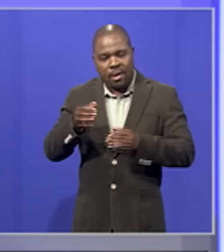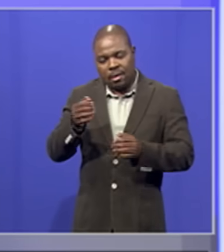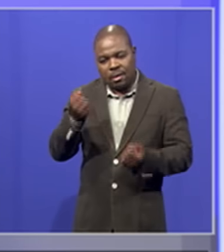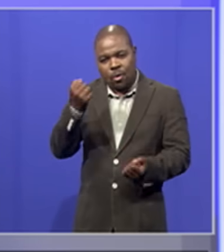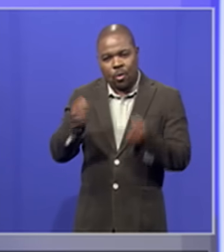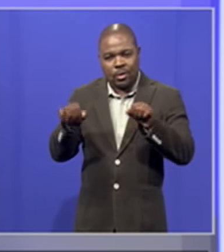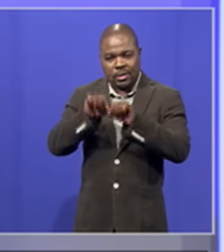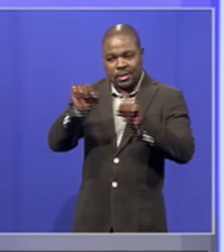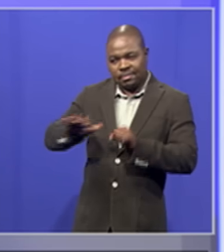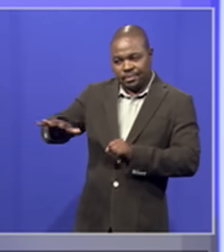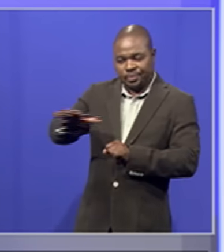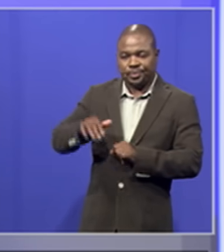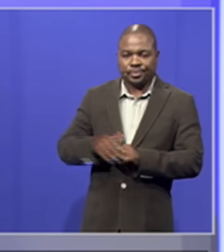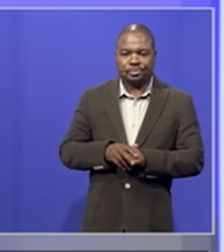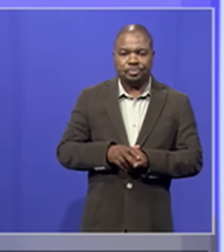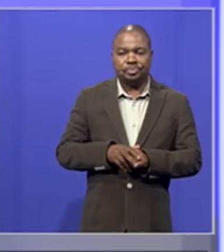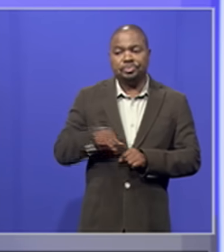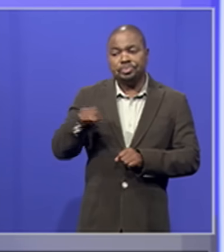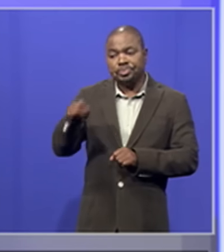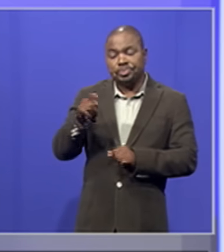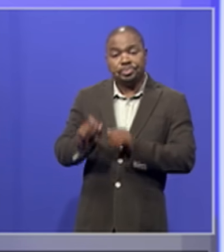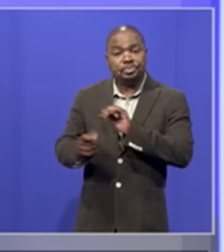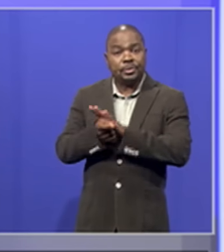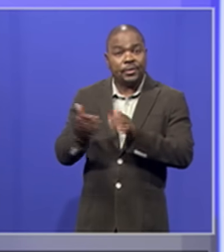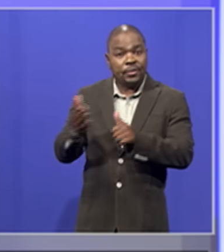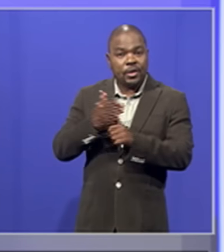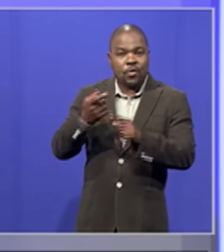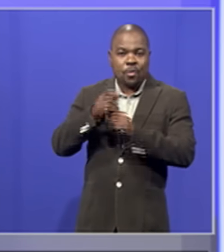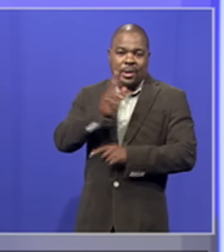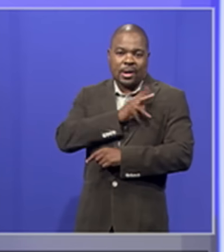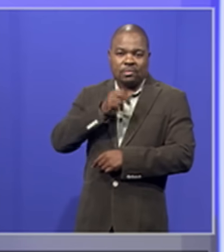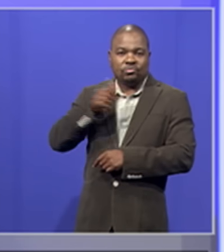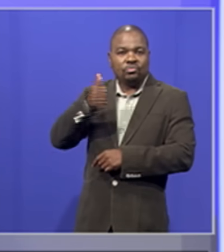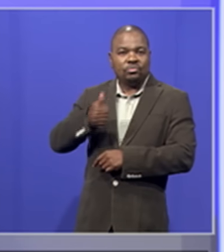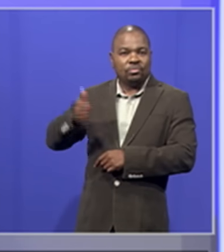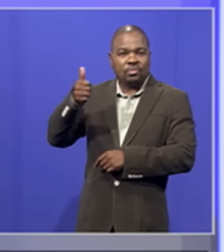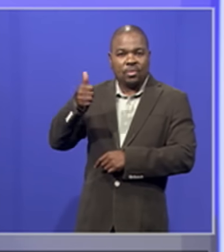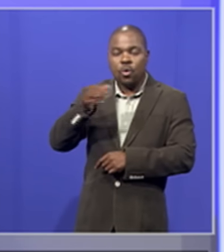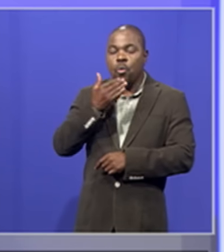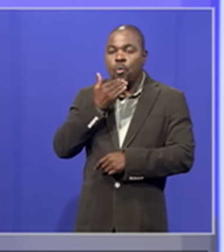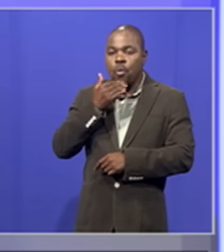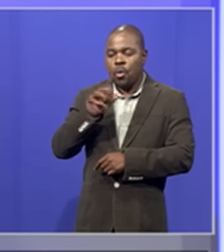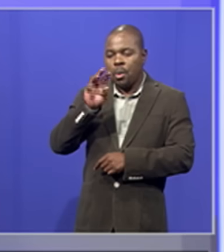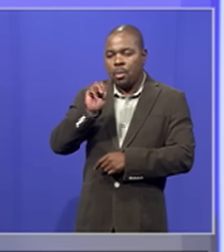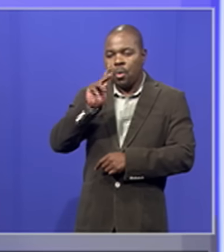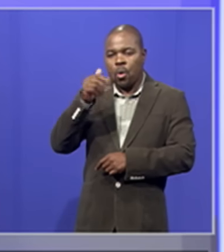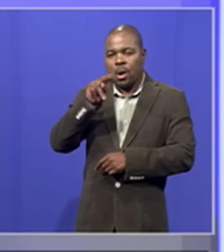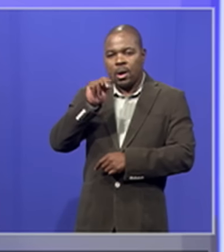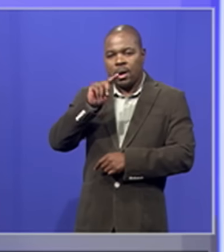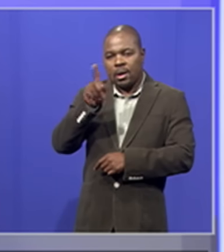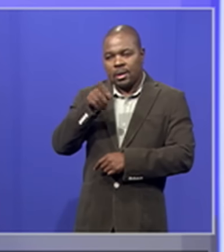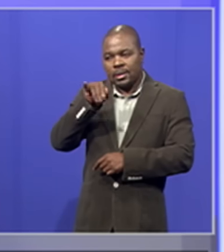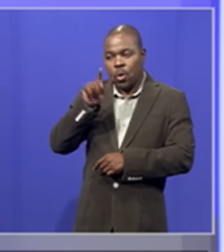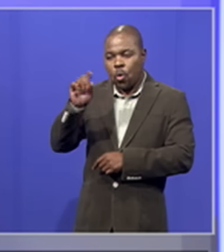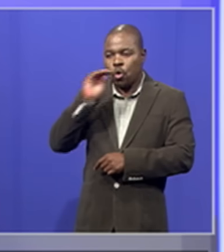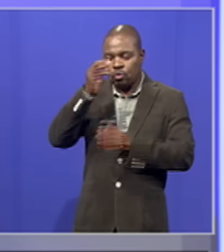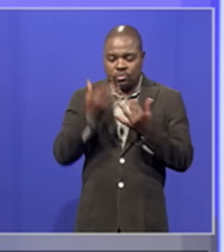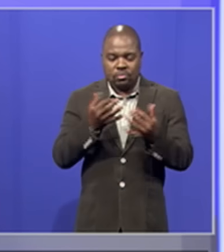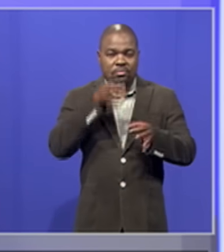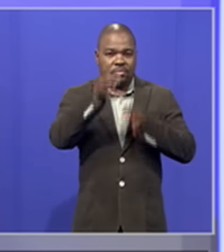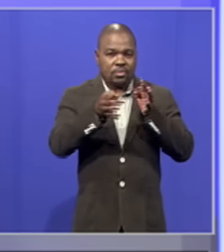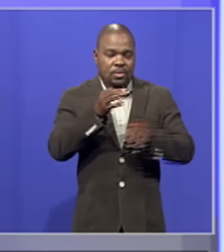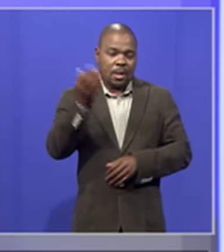toka. Ditatofatšo tšeo di dirilwe ke mokhomišenara wa sephodisa ka KwaZulu-Natal Lieutenant General Nhlanhla Mkhwanazi nakong ya kopano le babegaditaba